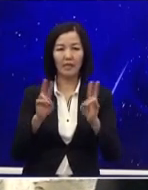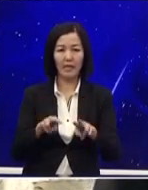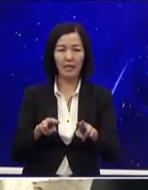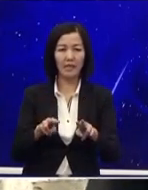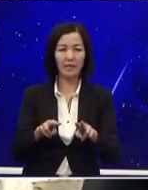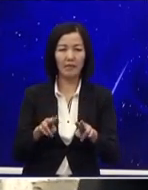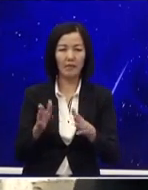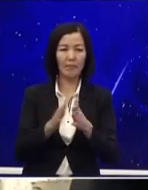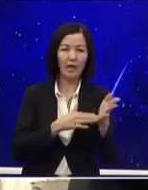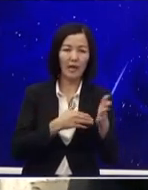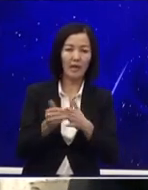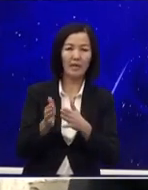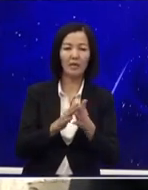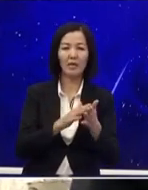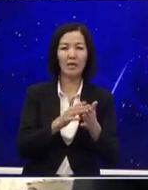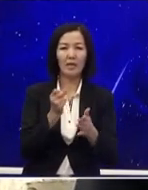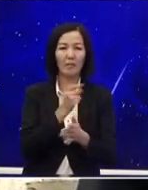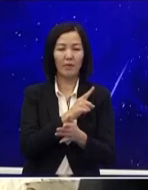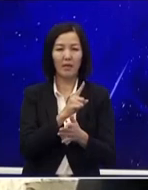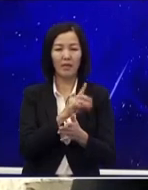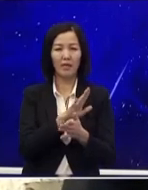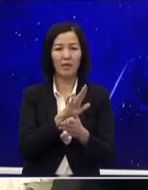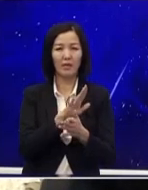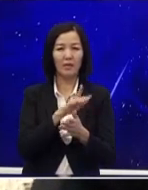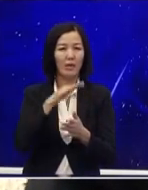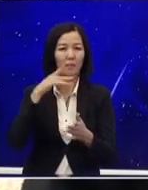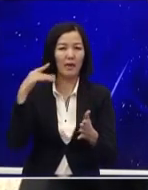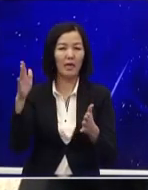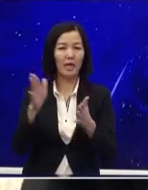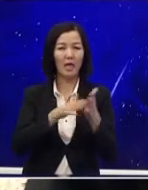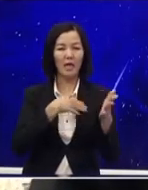Остались малярные, штукатурные малярные работы, покраска,